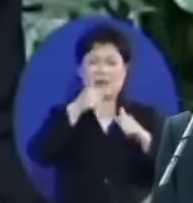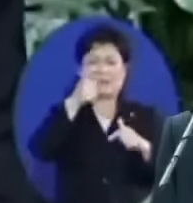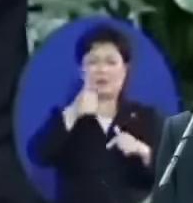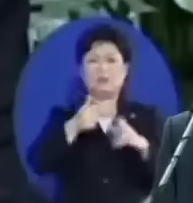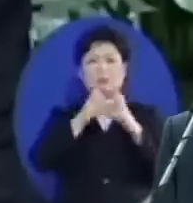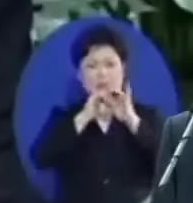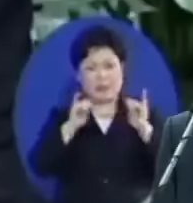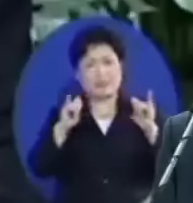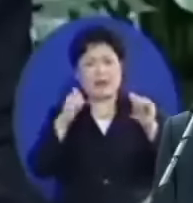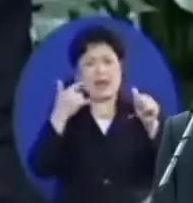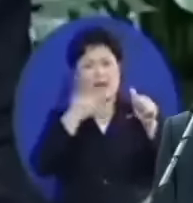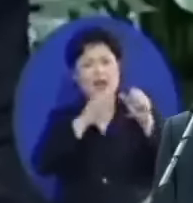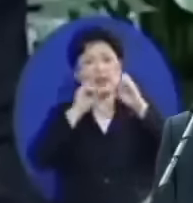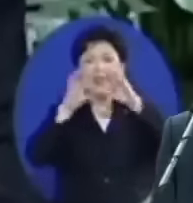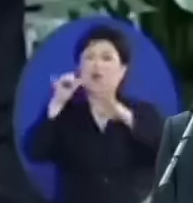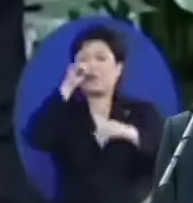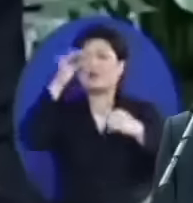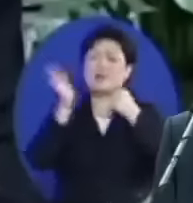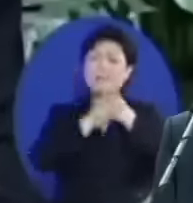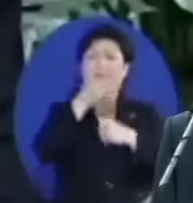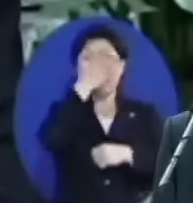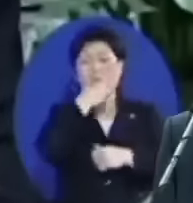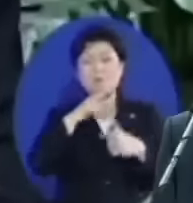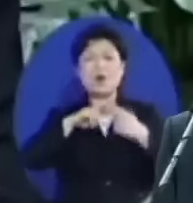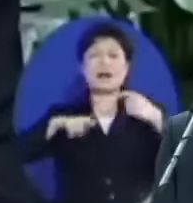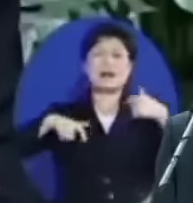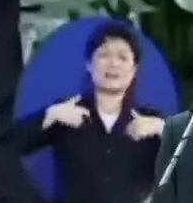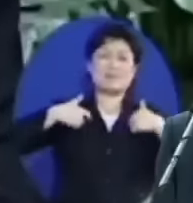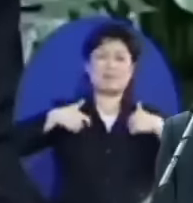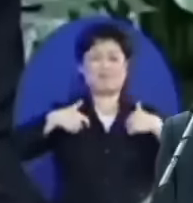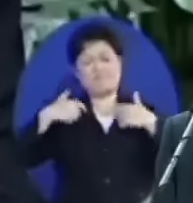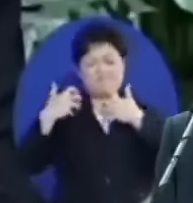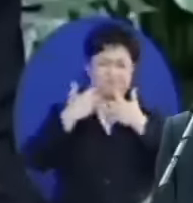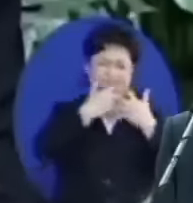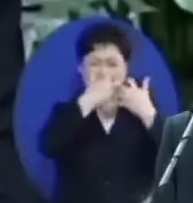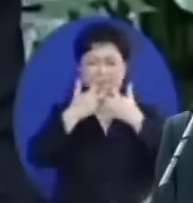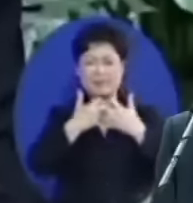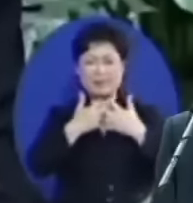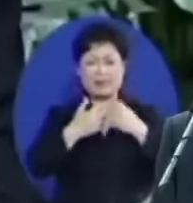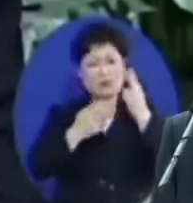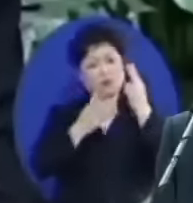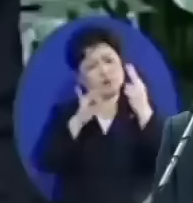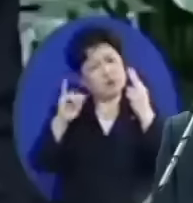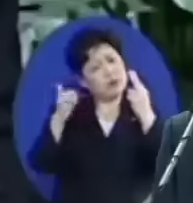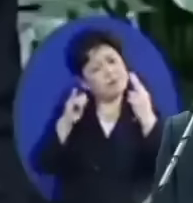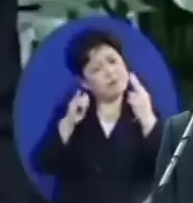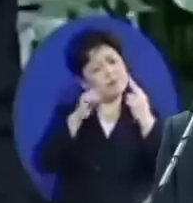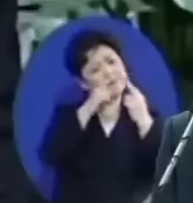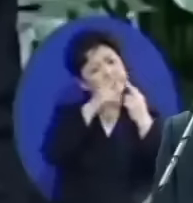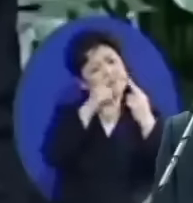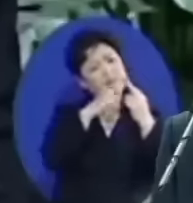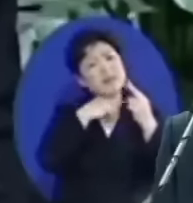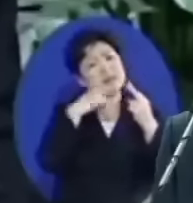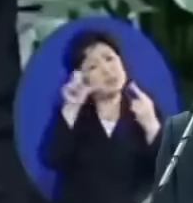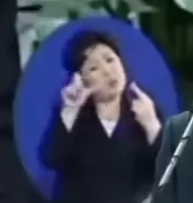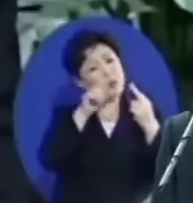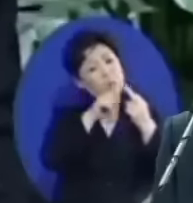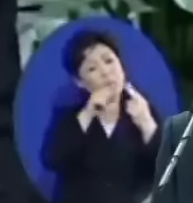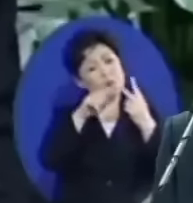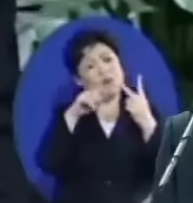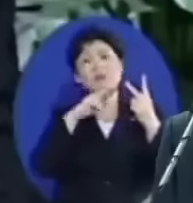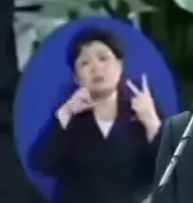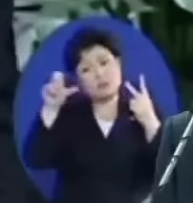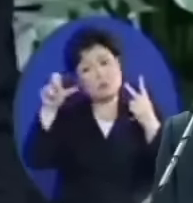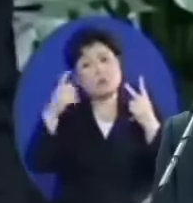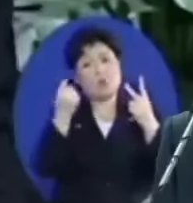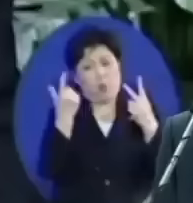사람들에게 전도하고 있으니 그 행복과 기쁨은 말로 다 할 수 없습니다. 그 두 사람 노인이 다 같이 75세였는데 한